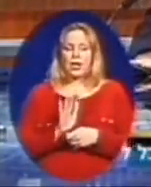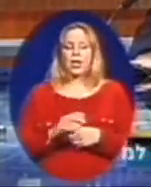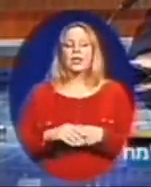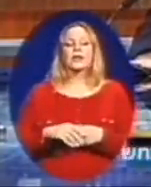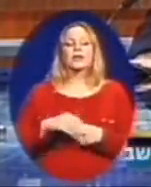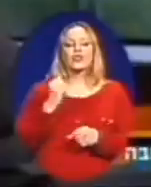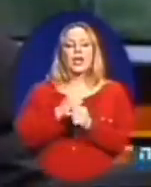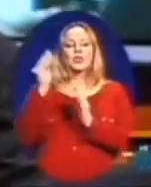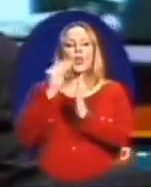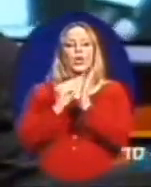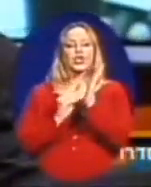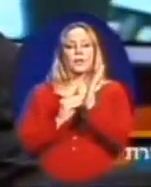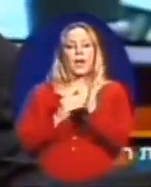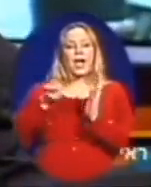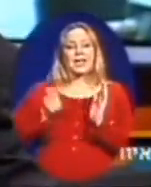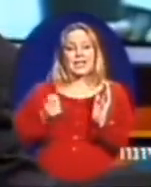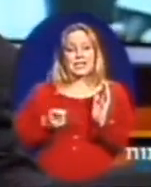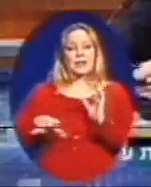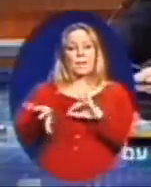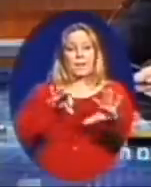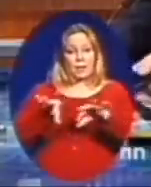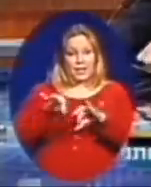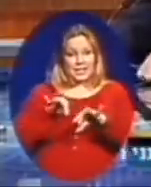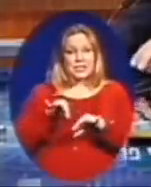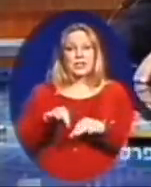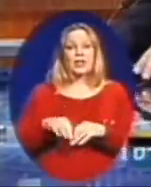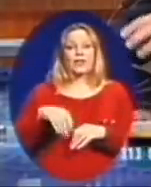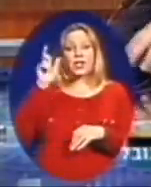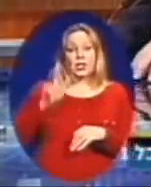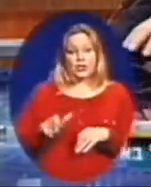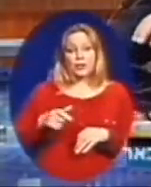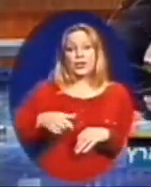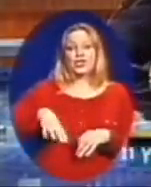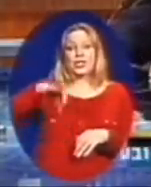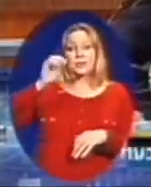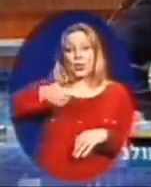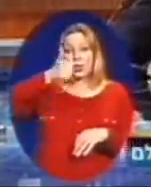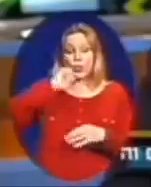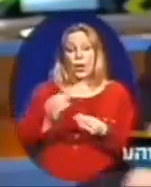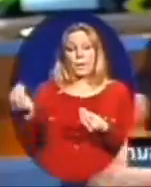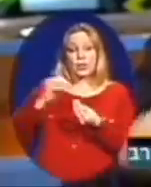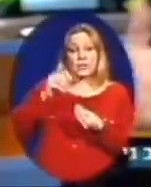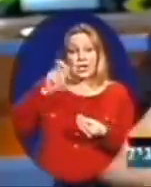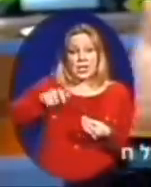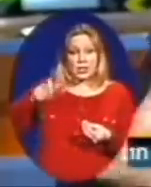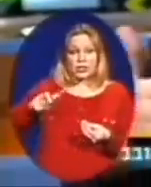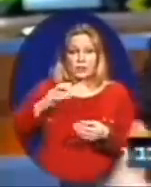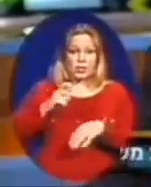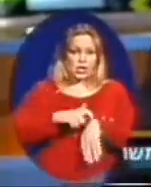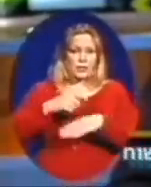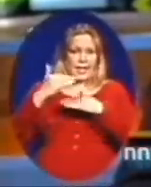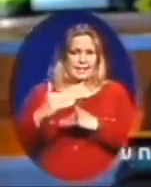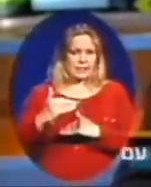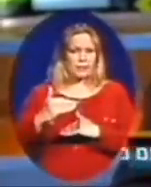כשירכיבו את הרשימה לכנסת. כשיהיו פריימריז, ואותם בוחרים שהצביעו אתמול בתוספת בוחרים שעוד יש פרק זמן